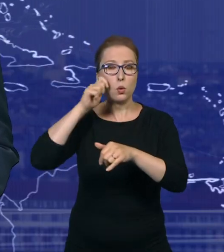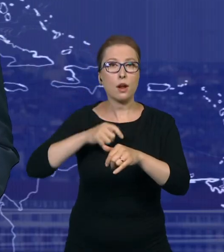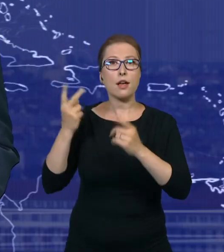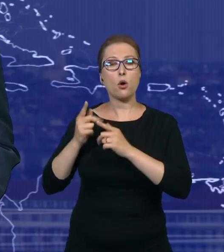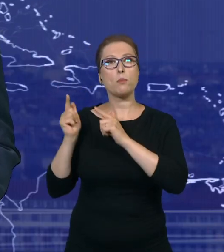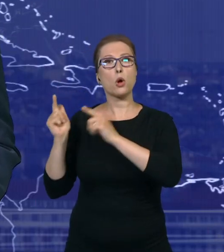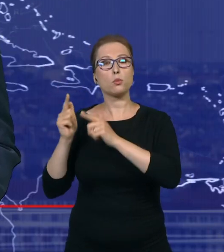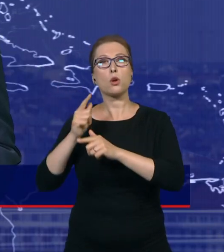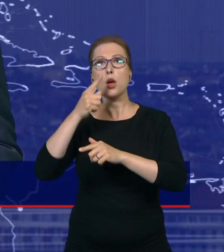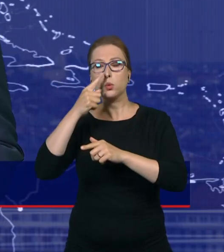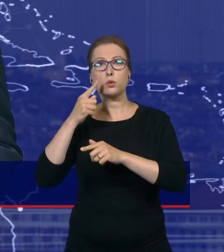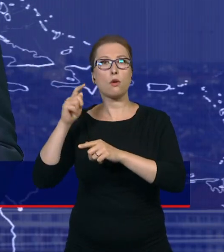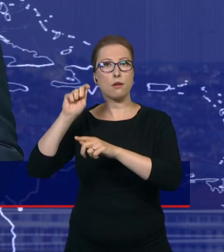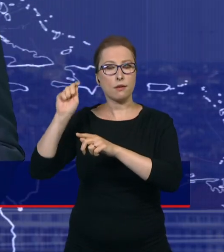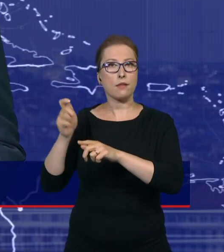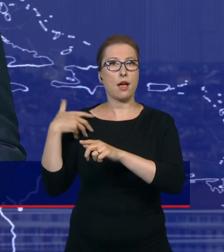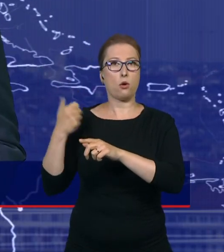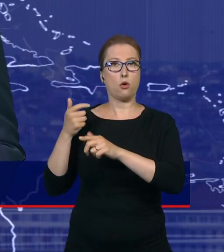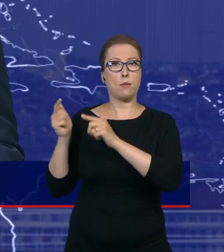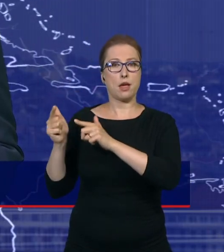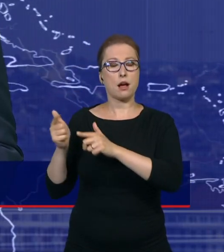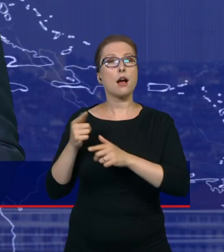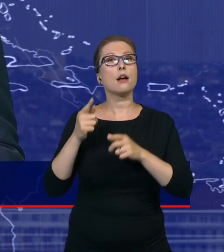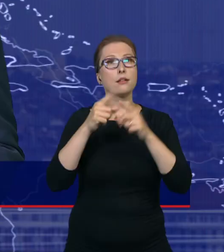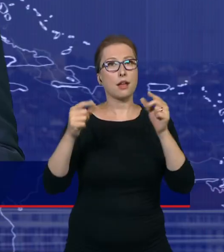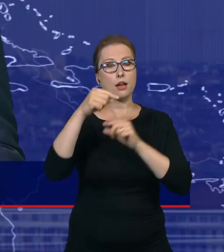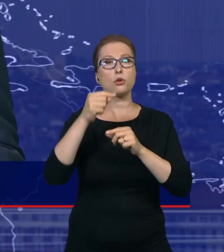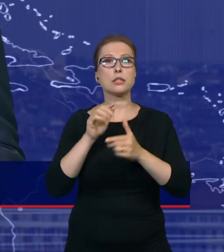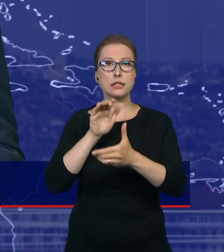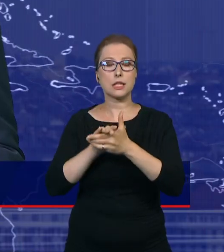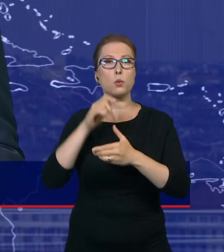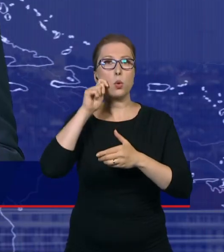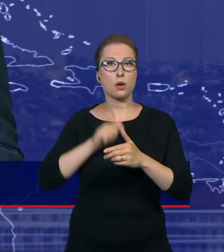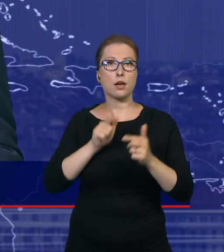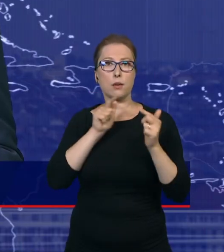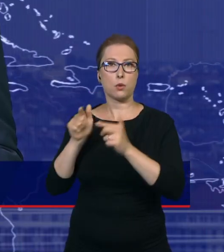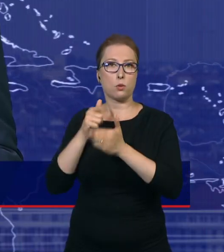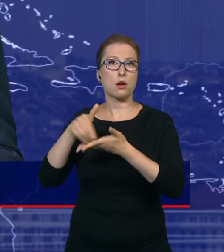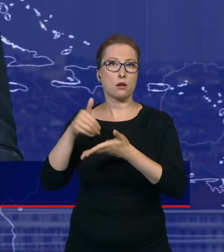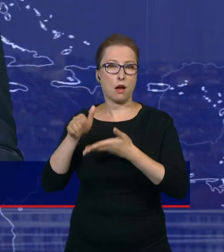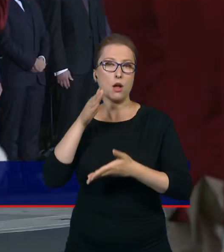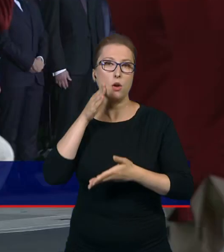ruskou válečnou ekonomiku. Aliance samotná se zavázala k další pomoci napadené zemi.